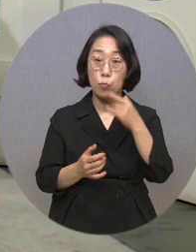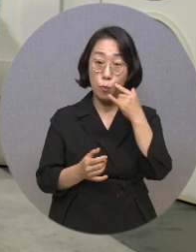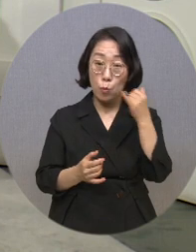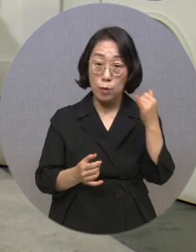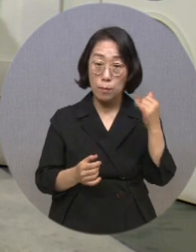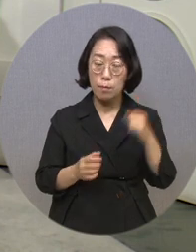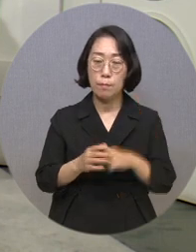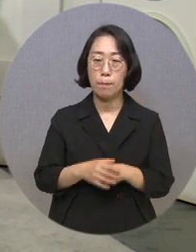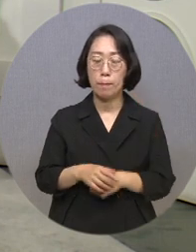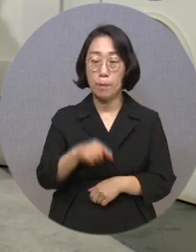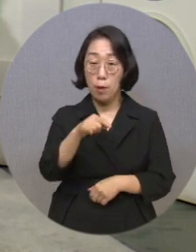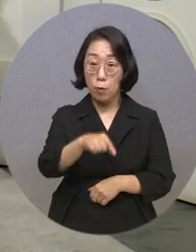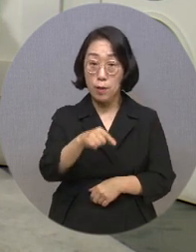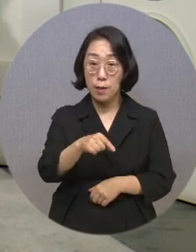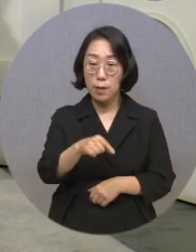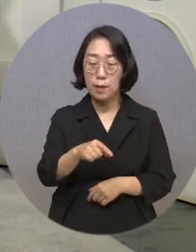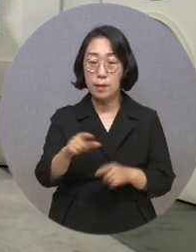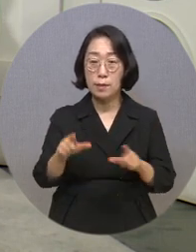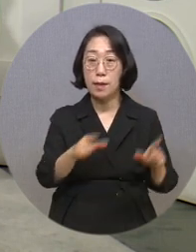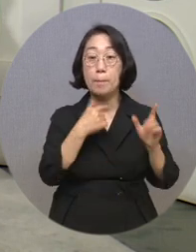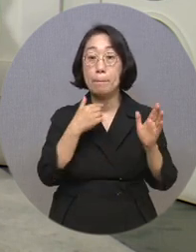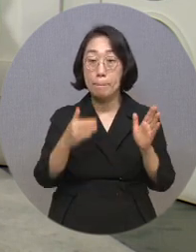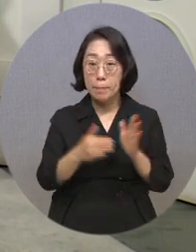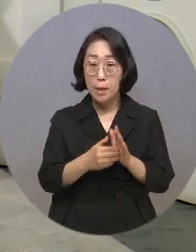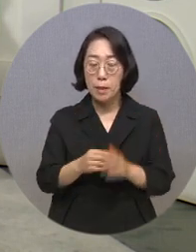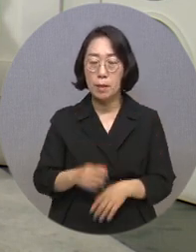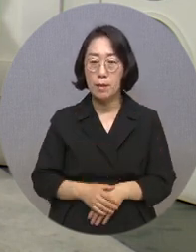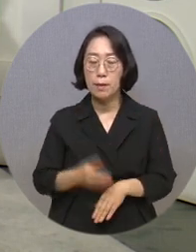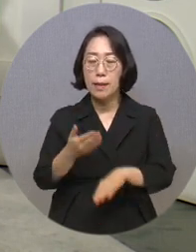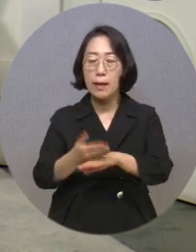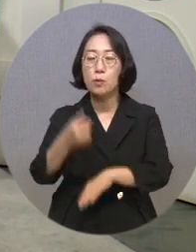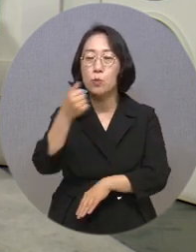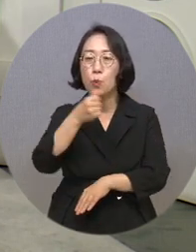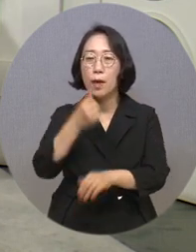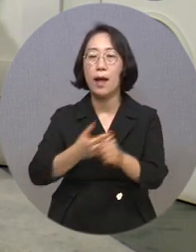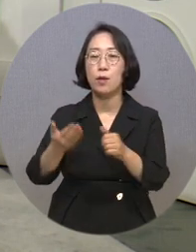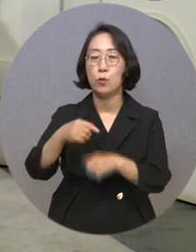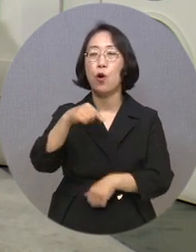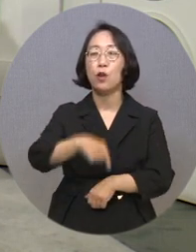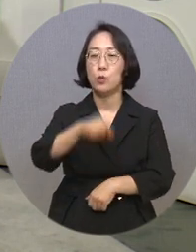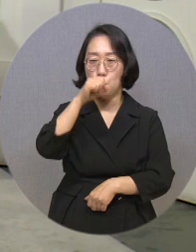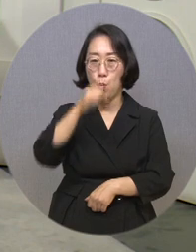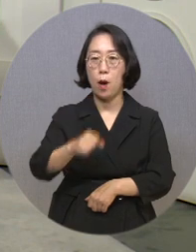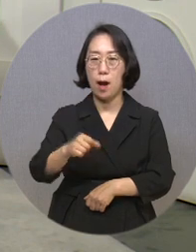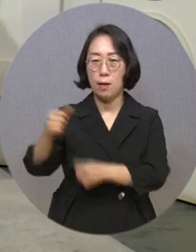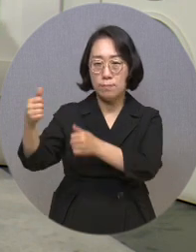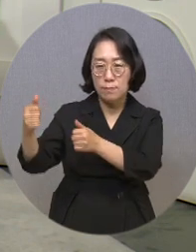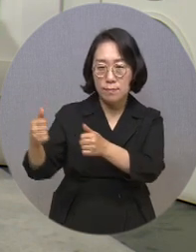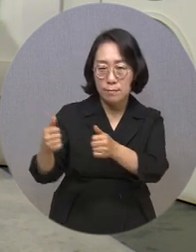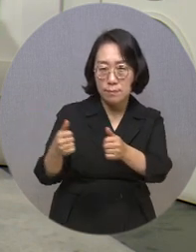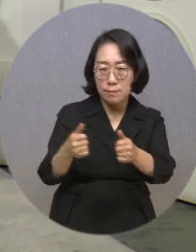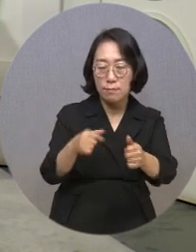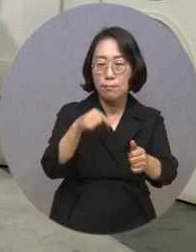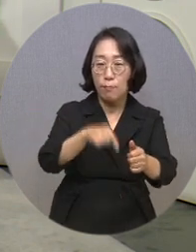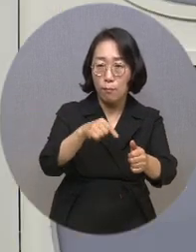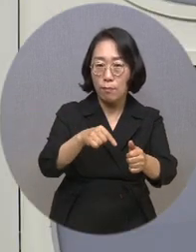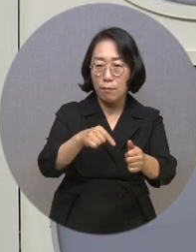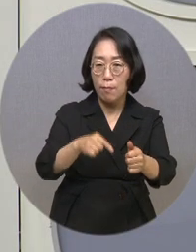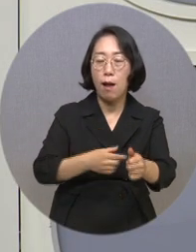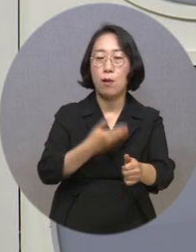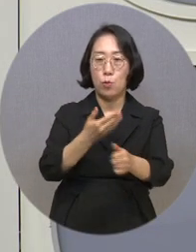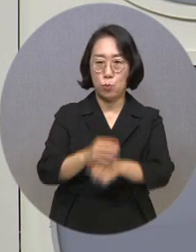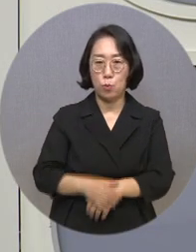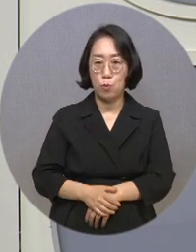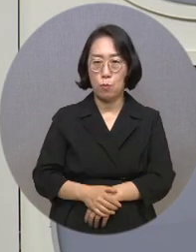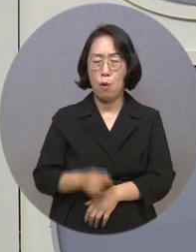나가서 다른 저 환자들을 모시고 와요. 그러니까 이 시설이 참 좋으니까 일로 들어와라. 그래서 저희들이